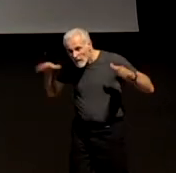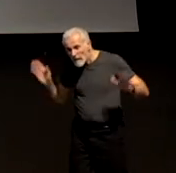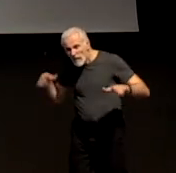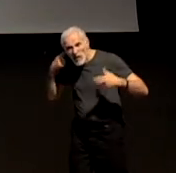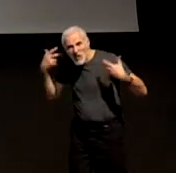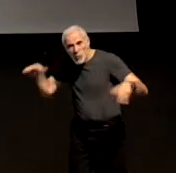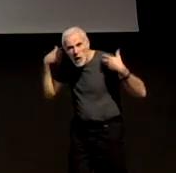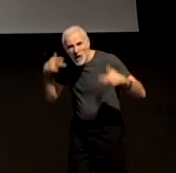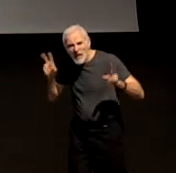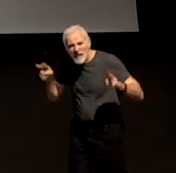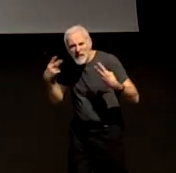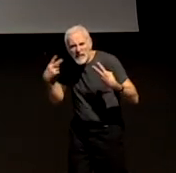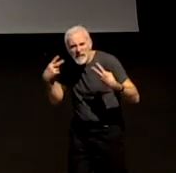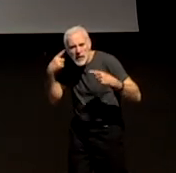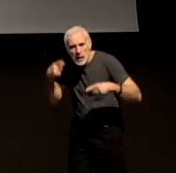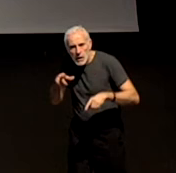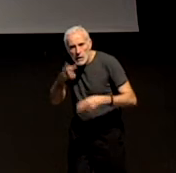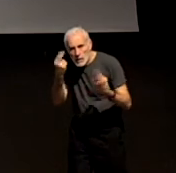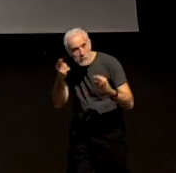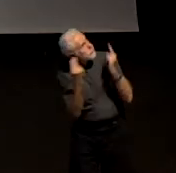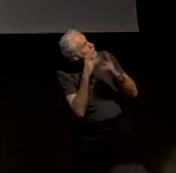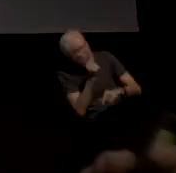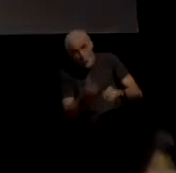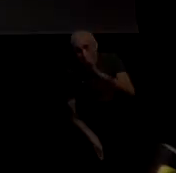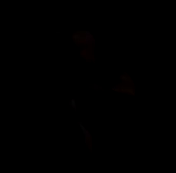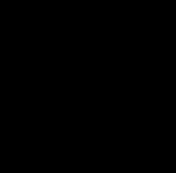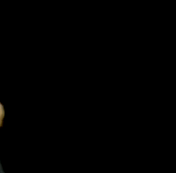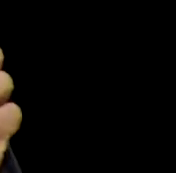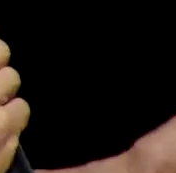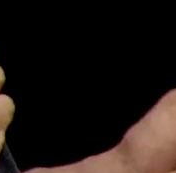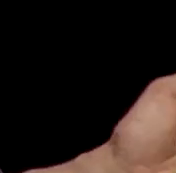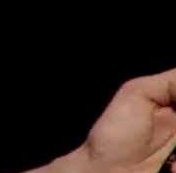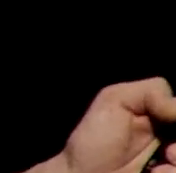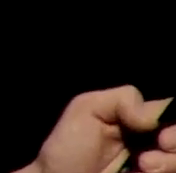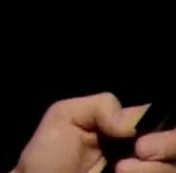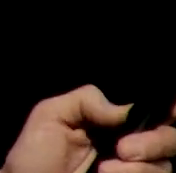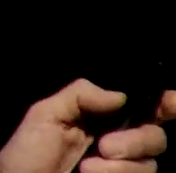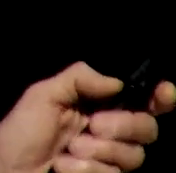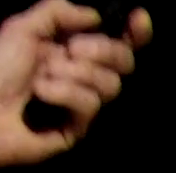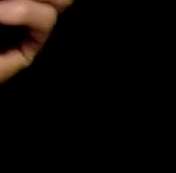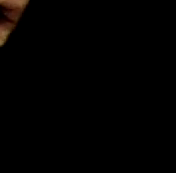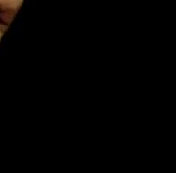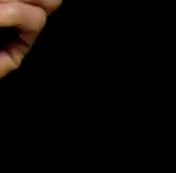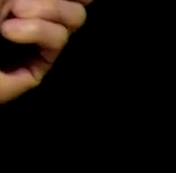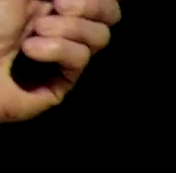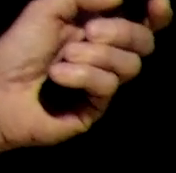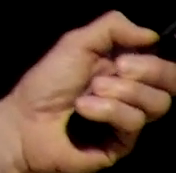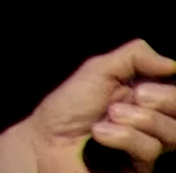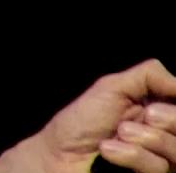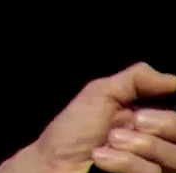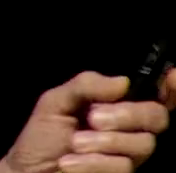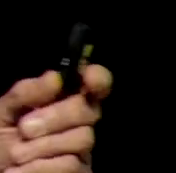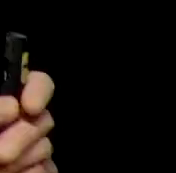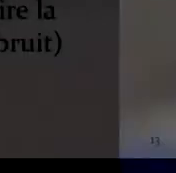ce sont des aux autres et très silencieux et alors la plus grosse caractéristique c'est ce que vous voyez là ce qu'on appelle les barbes qui sont